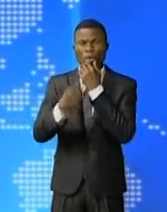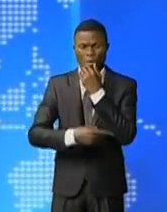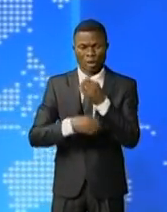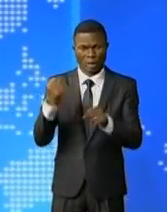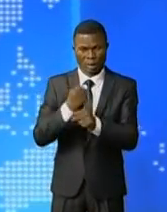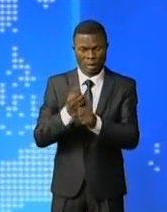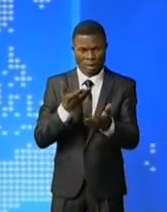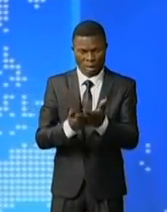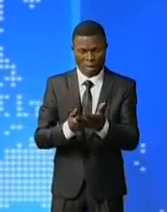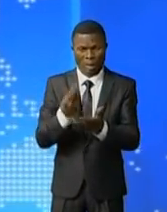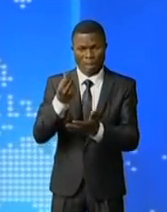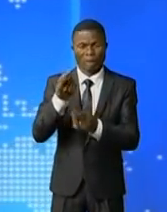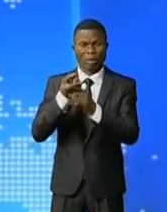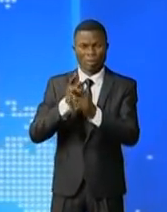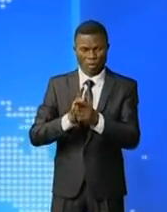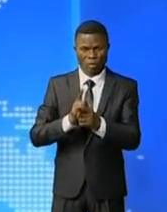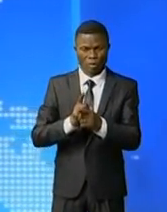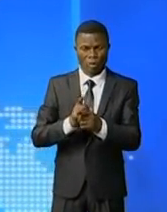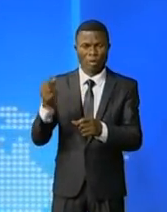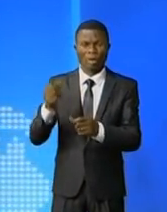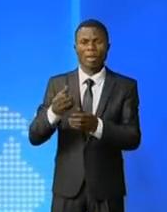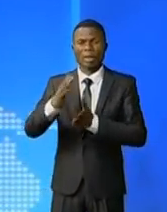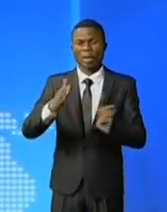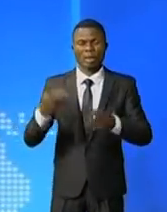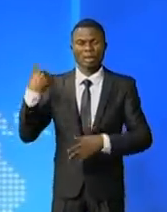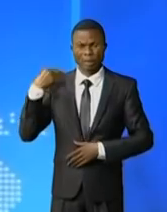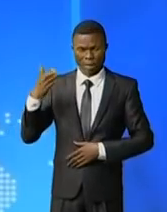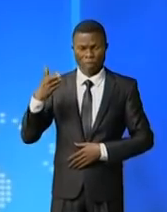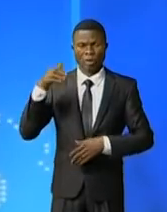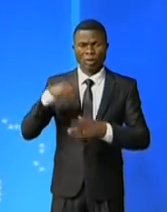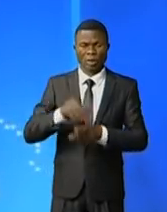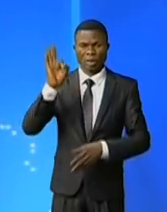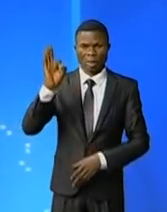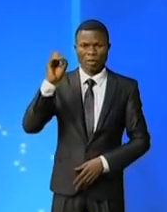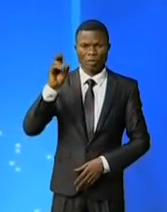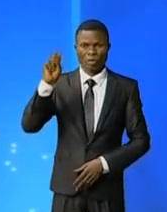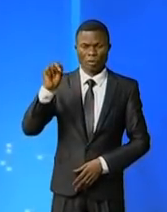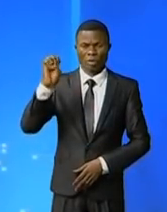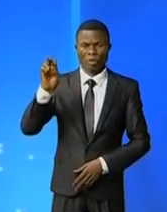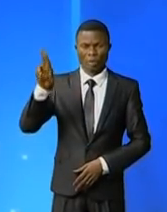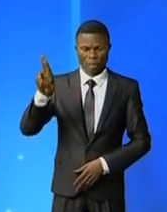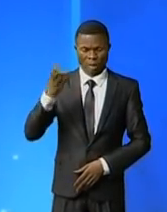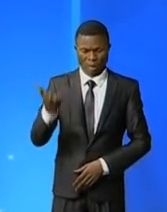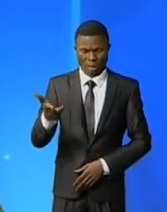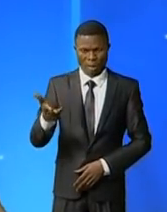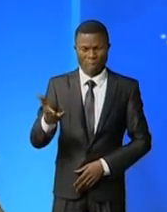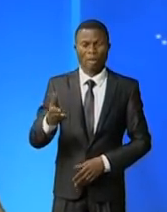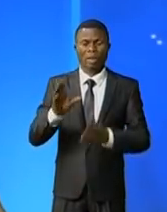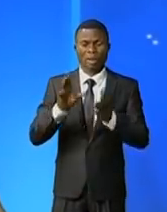travaux sont financés entièrement par le trésor public à travers le Fonds national d'entretien routier.